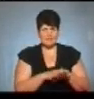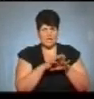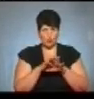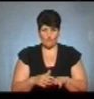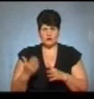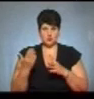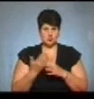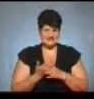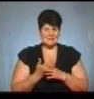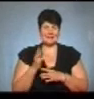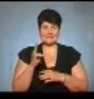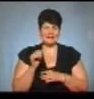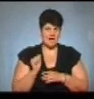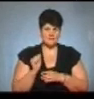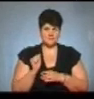субсидію на